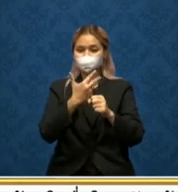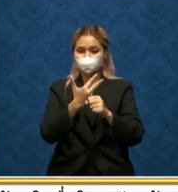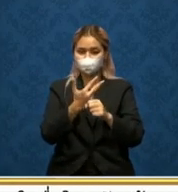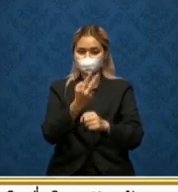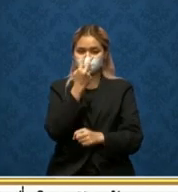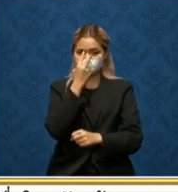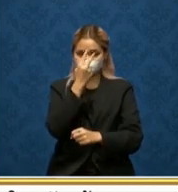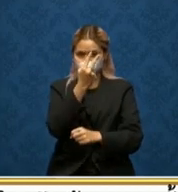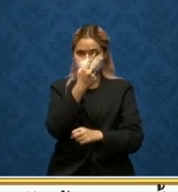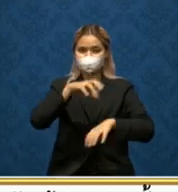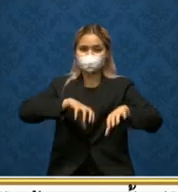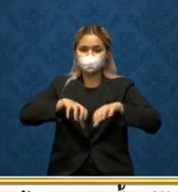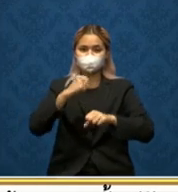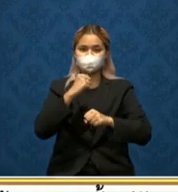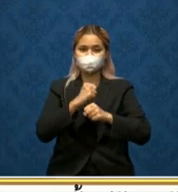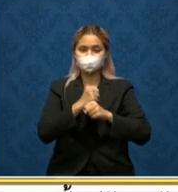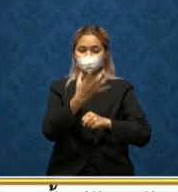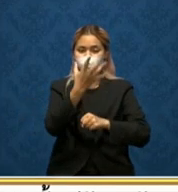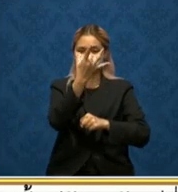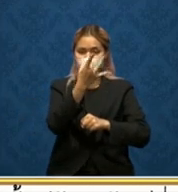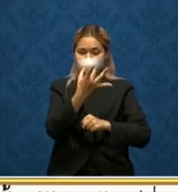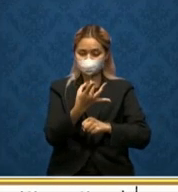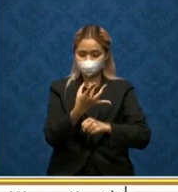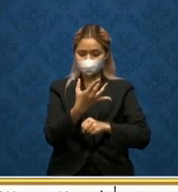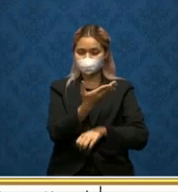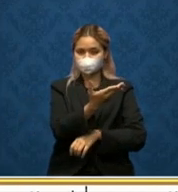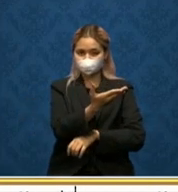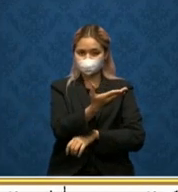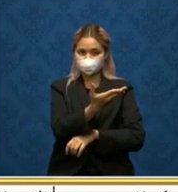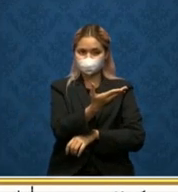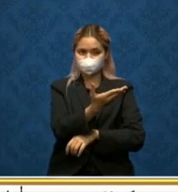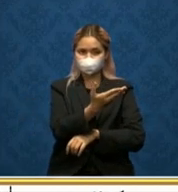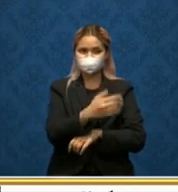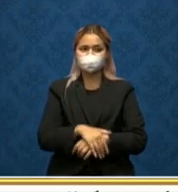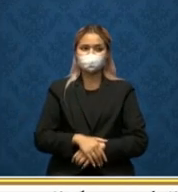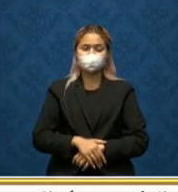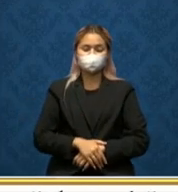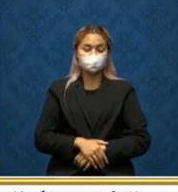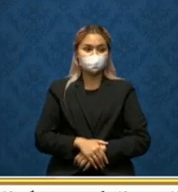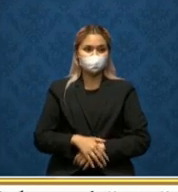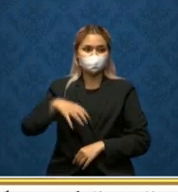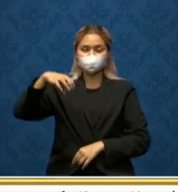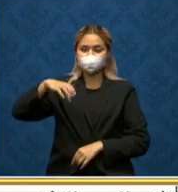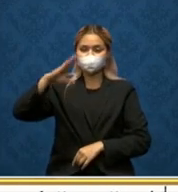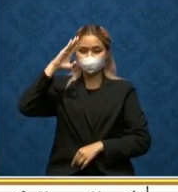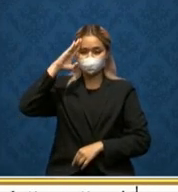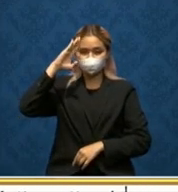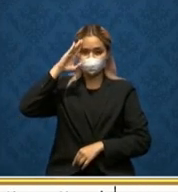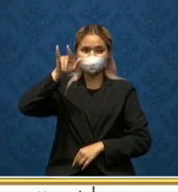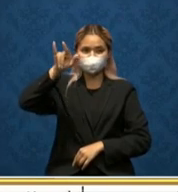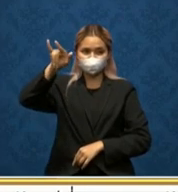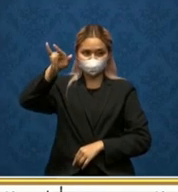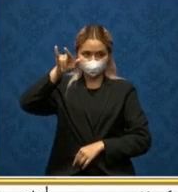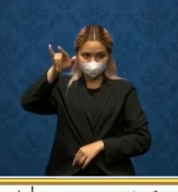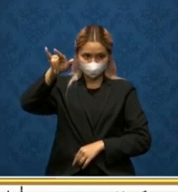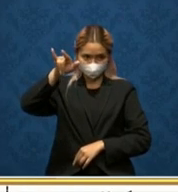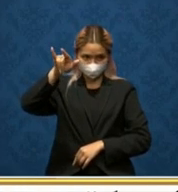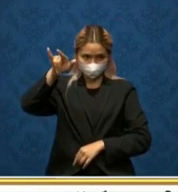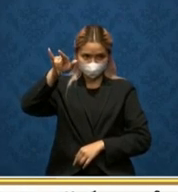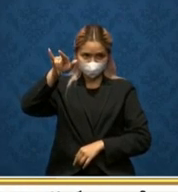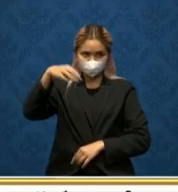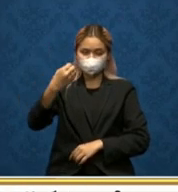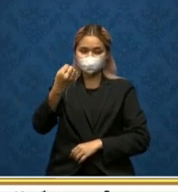ที่ราชพัสดุของกองทัพหลังจากสังคายนาครับสปีผ่านไปกองทัพอากาศเอาเป็นเอาเป็นลายกองไปนะครับแจ้ง